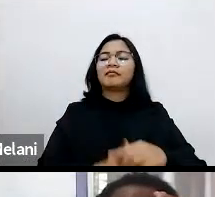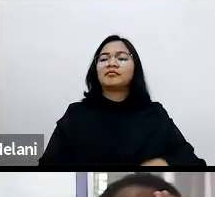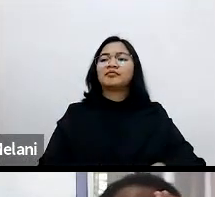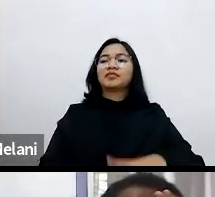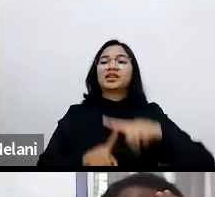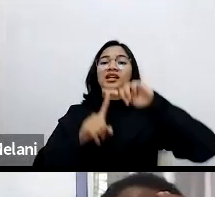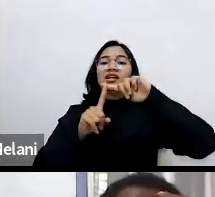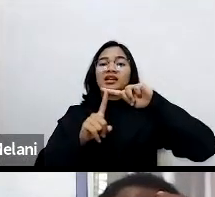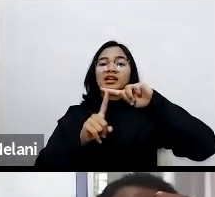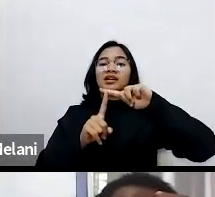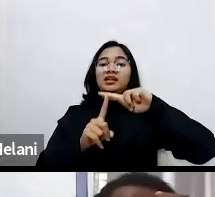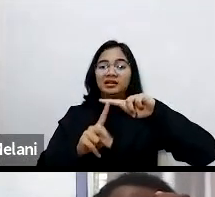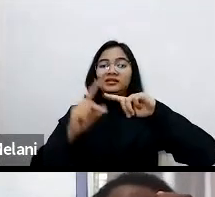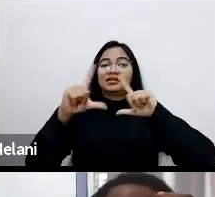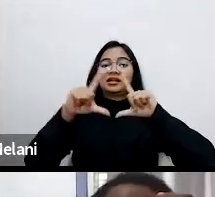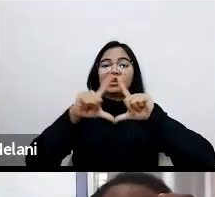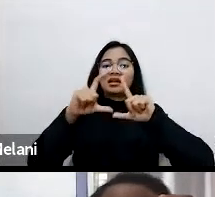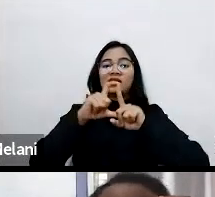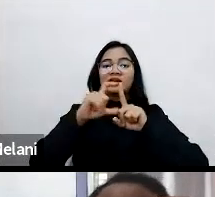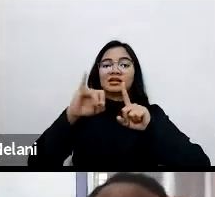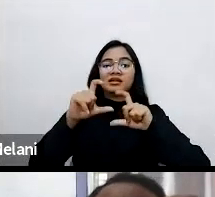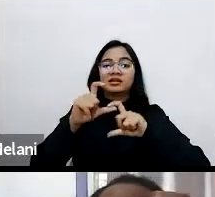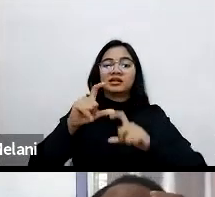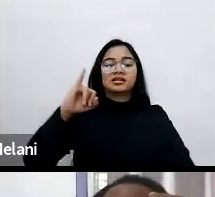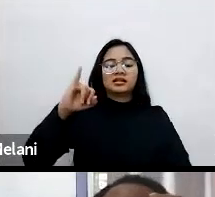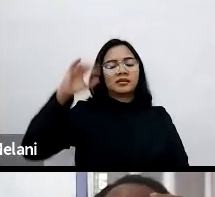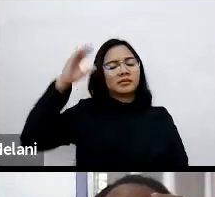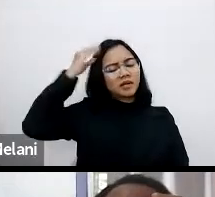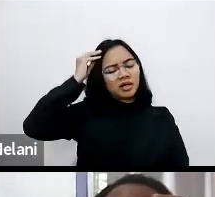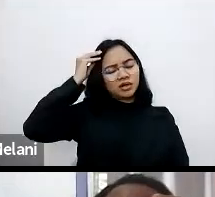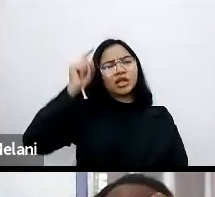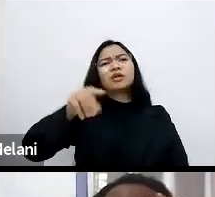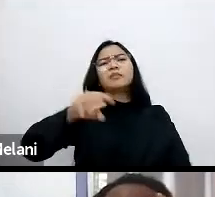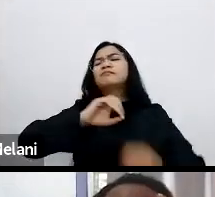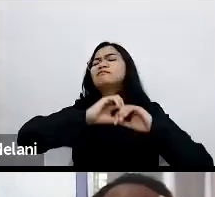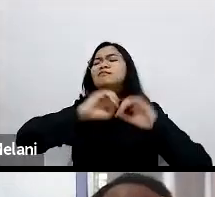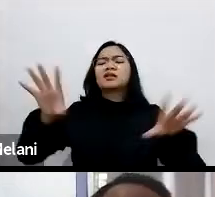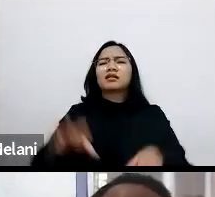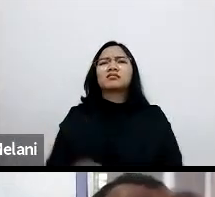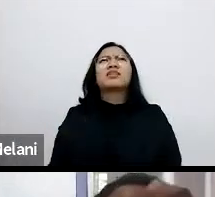berbeda gitu. Kita memang tradisi pengetahuannya apaan sih konsep